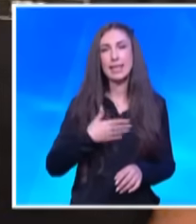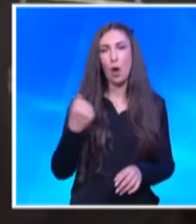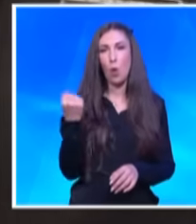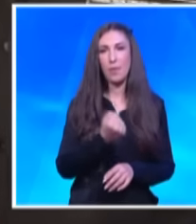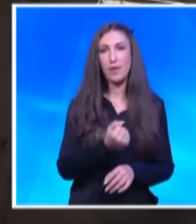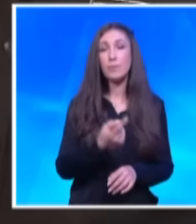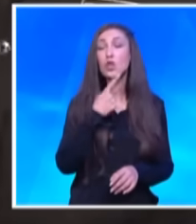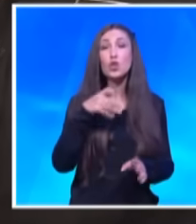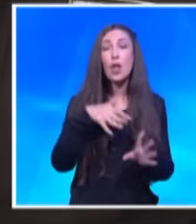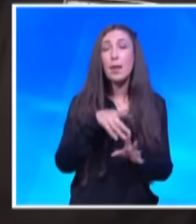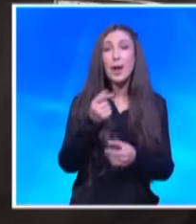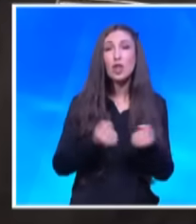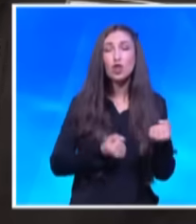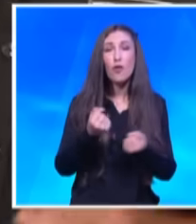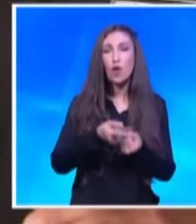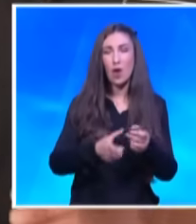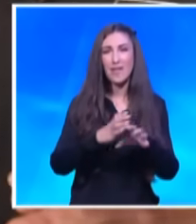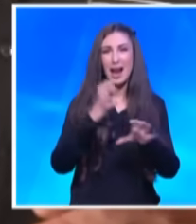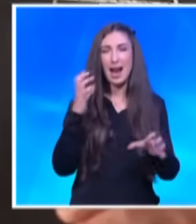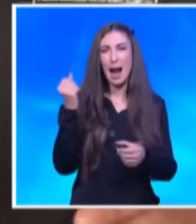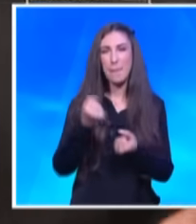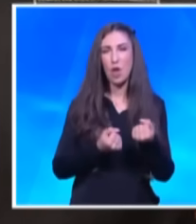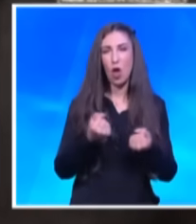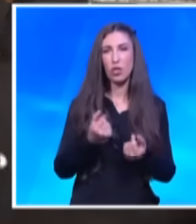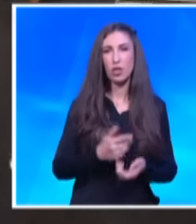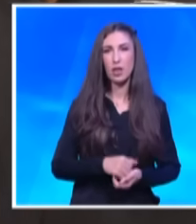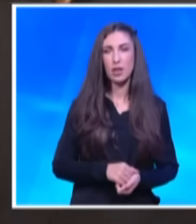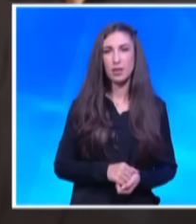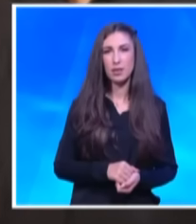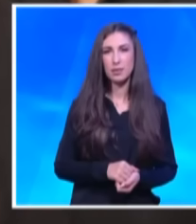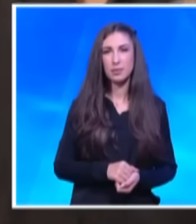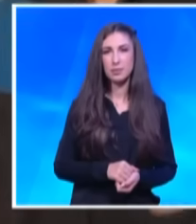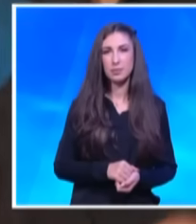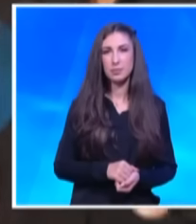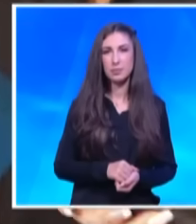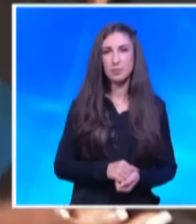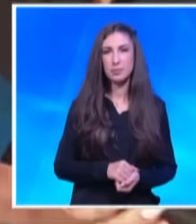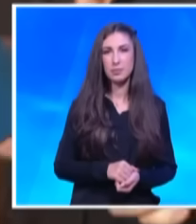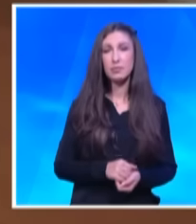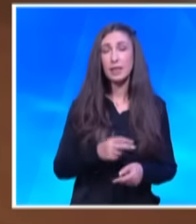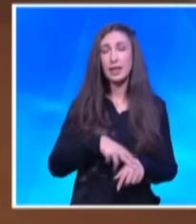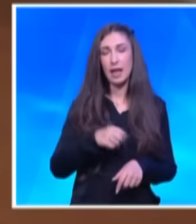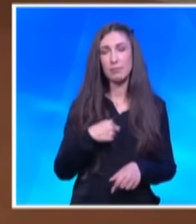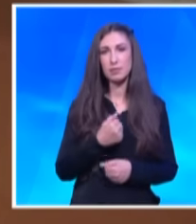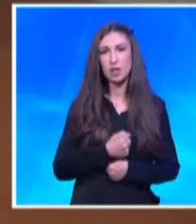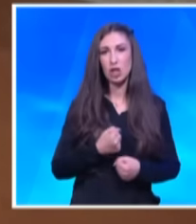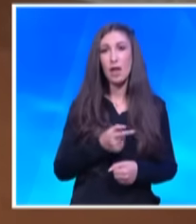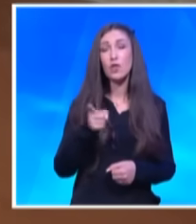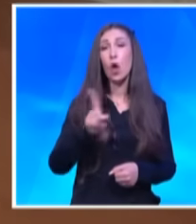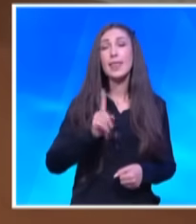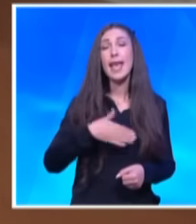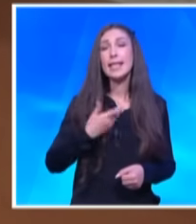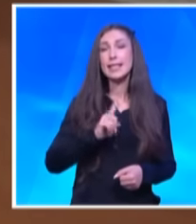Защо нападнахте шофьора в камион? Знахте ли, съжалявате си капиали? Да, съжалявам. Той не е целял да го